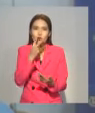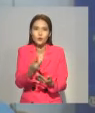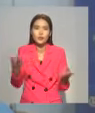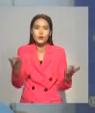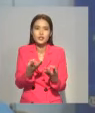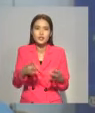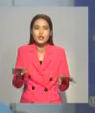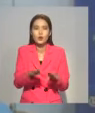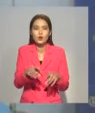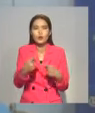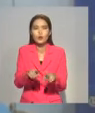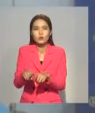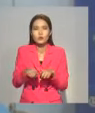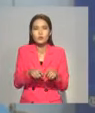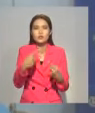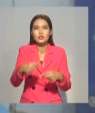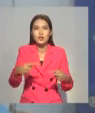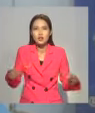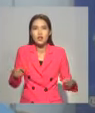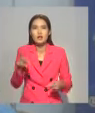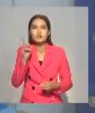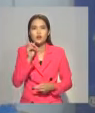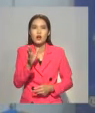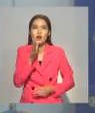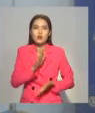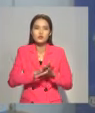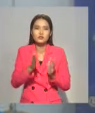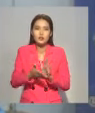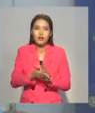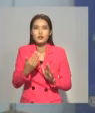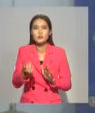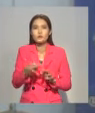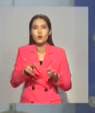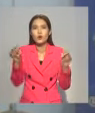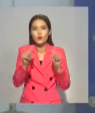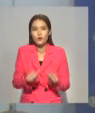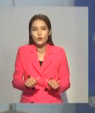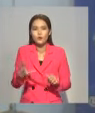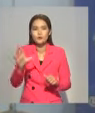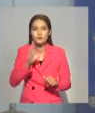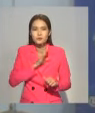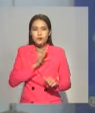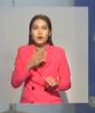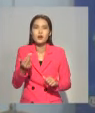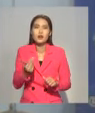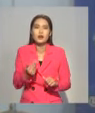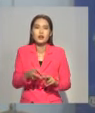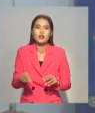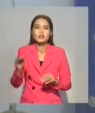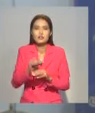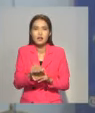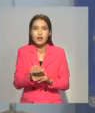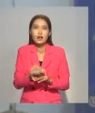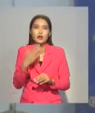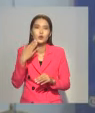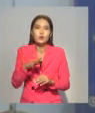Соған позитивті көзқарас болғаннан кейін өз жеке басым соған сенемін. Осында реформаларымыз өзімізді халқымызға жұмыс істейді, қоғамға жұмыс